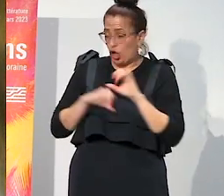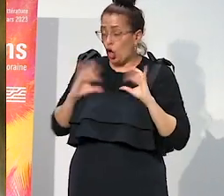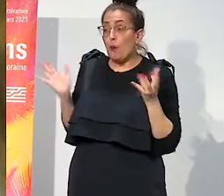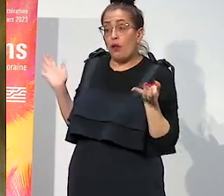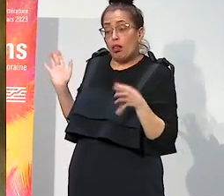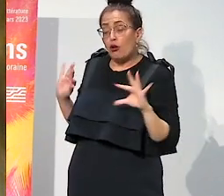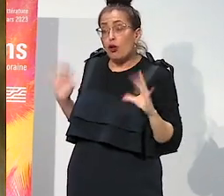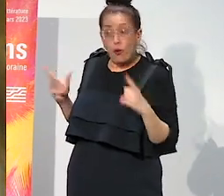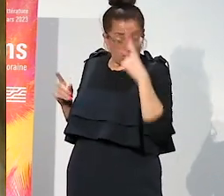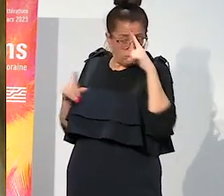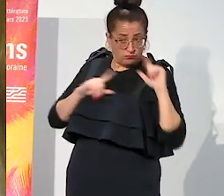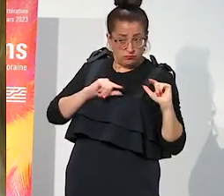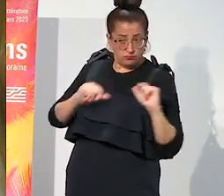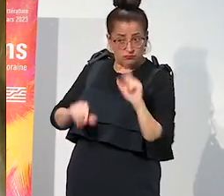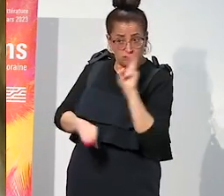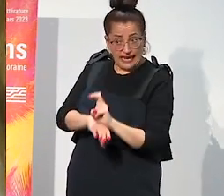Merci.